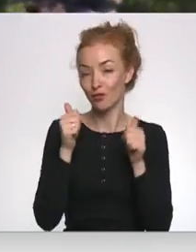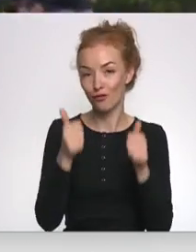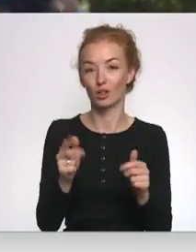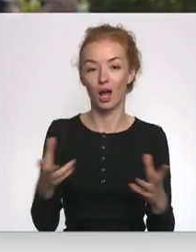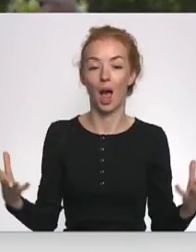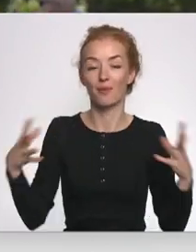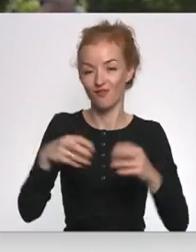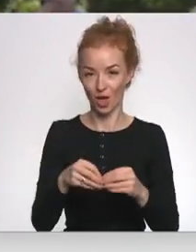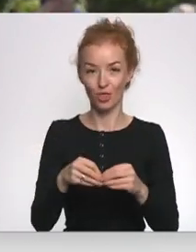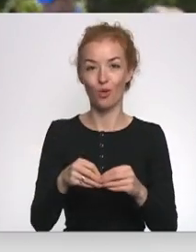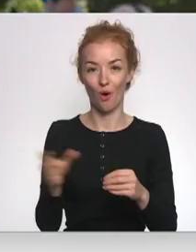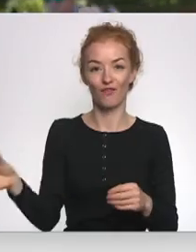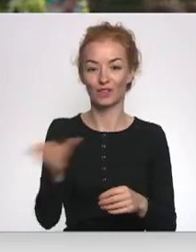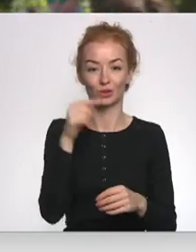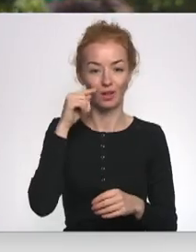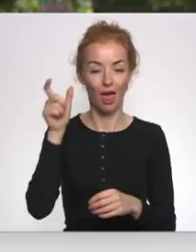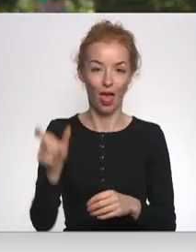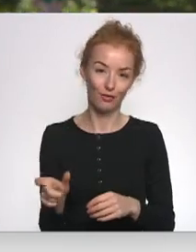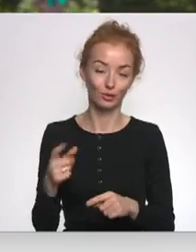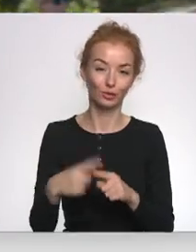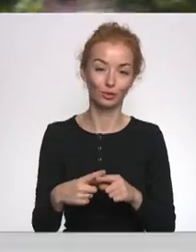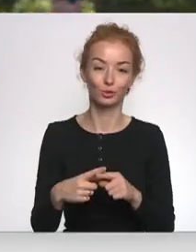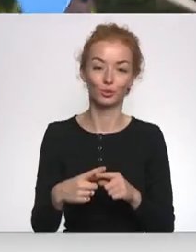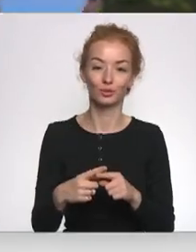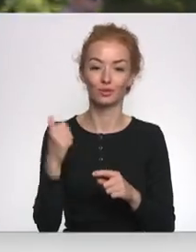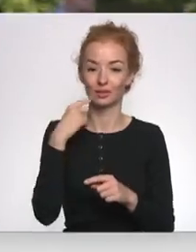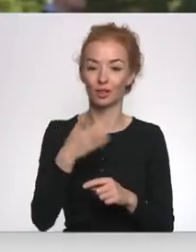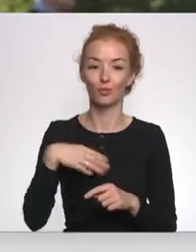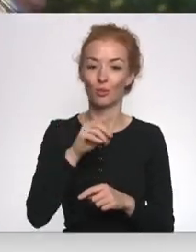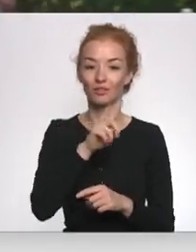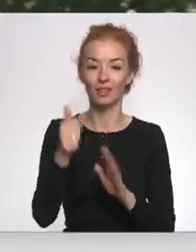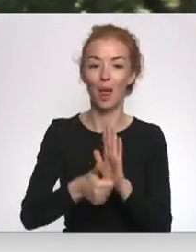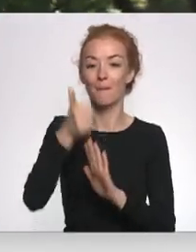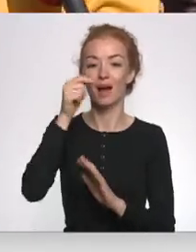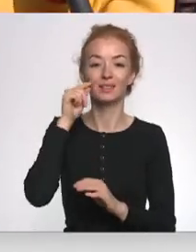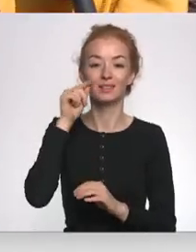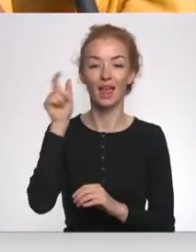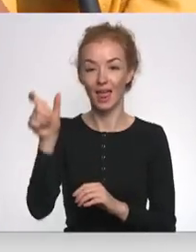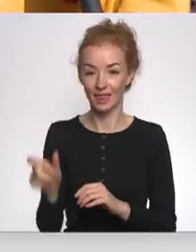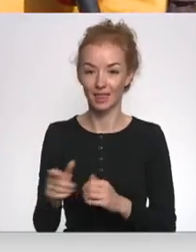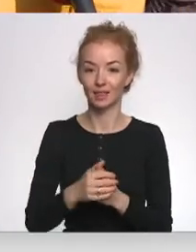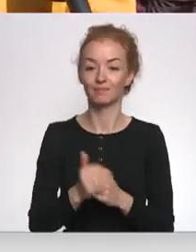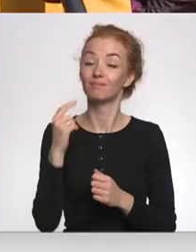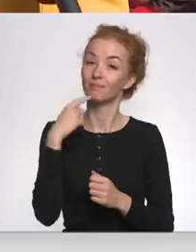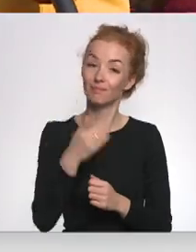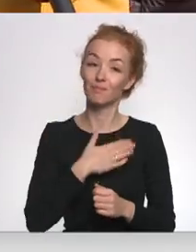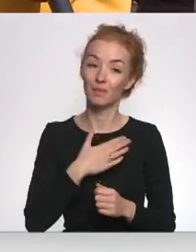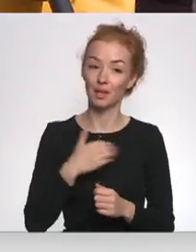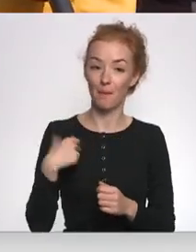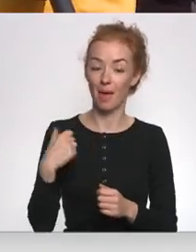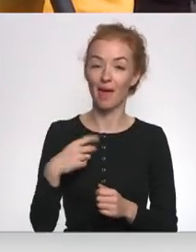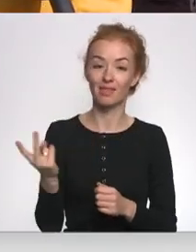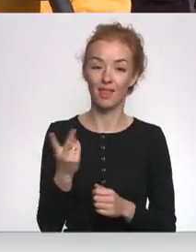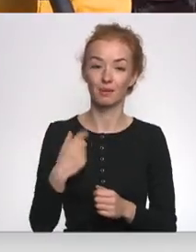apvieno visus tevus. Un noteikti arī mātes palīdz. Mums ir pats foršākais tētīs! Mans meitenis man ir